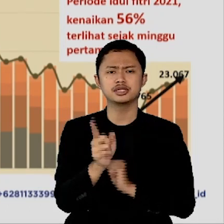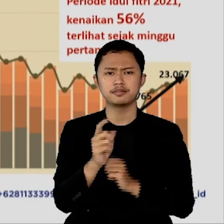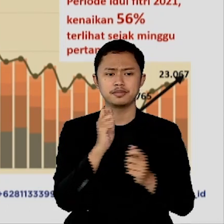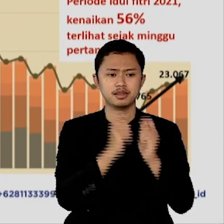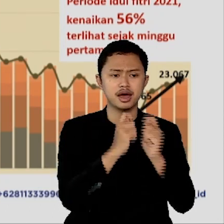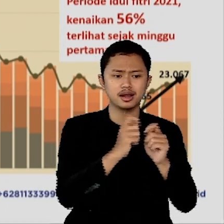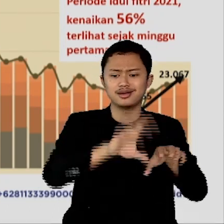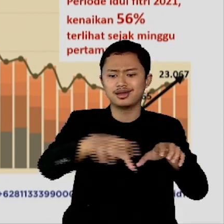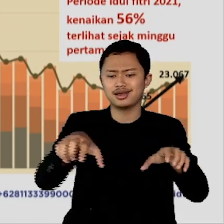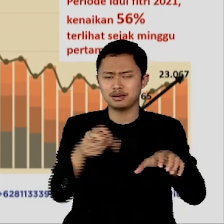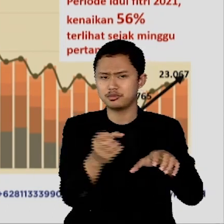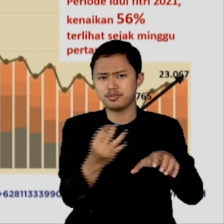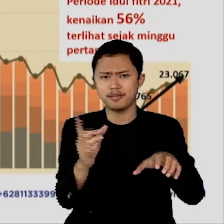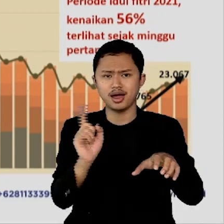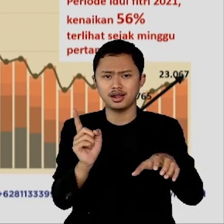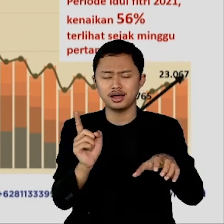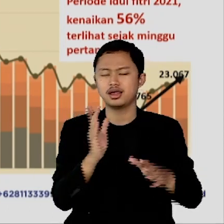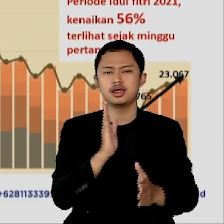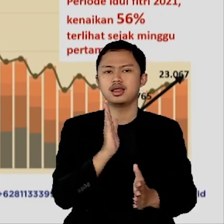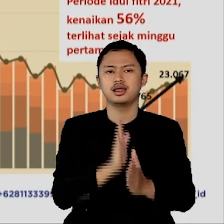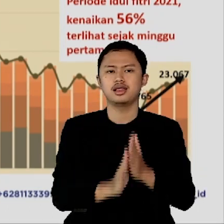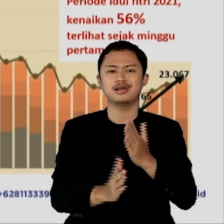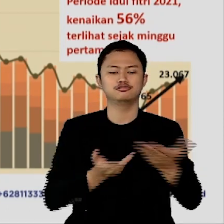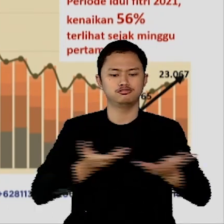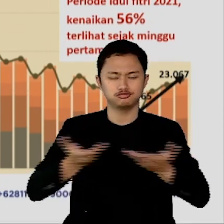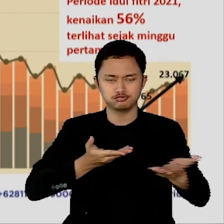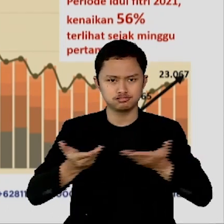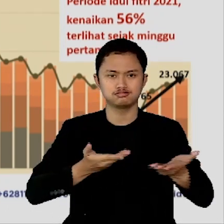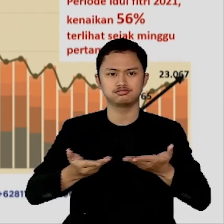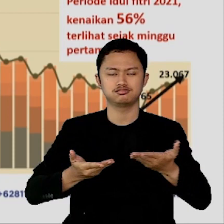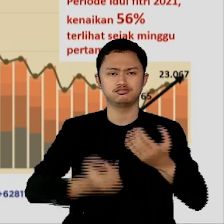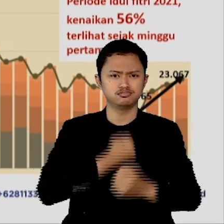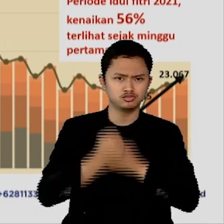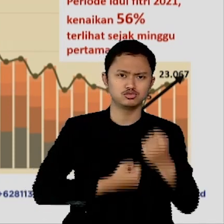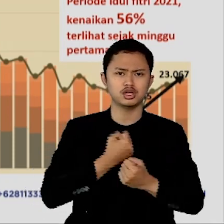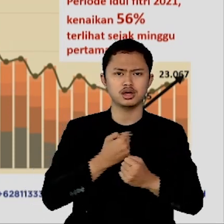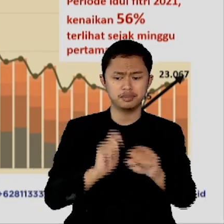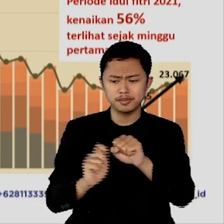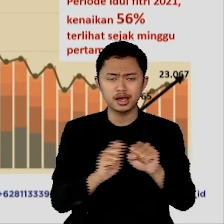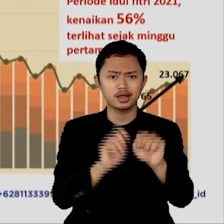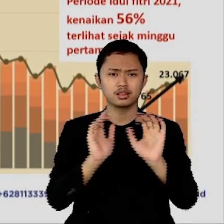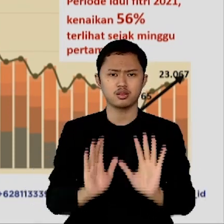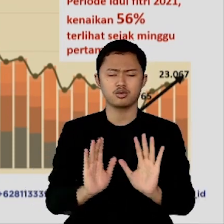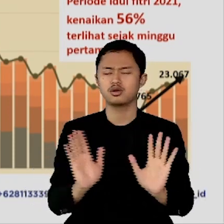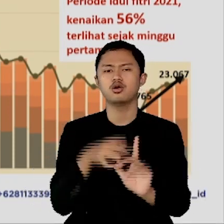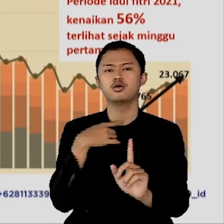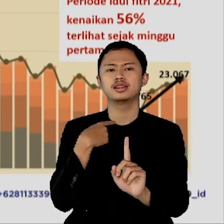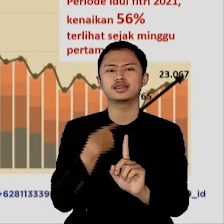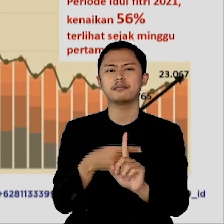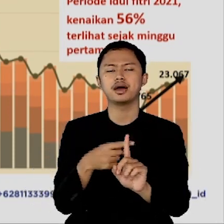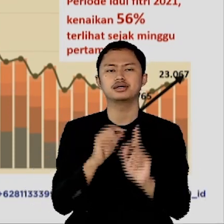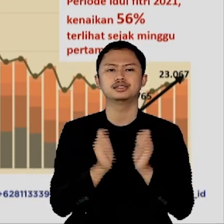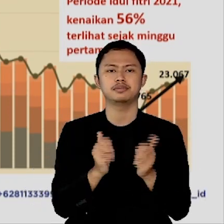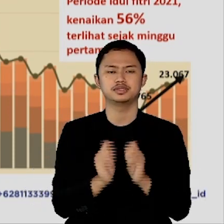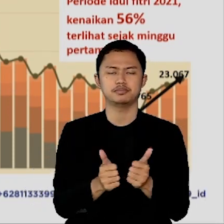Fitri di beberapa daerah ini tentunya harus segera disikapi dengan upaya-upaya yang tidak hanya perbaikan tetapi juga langkah